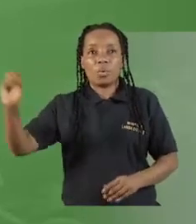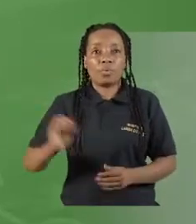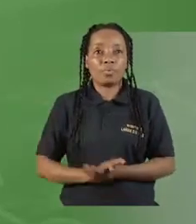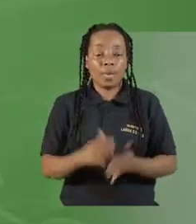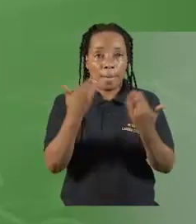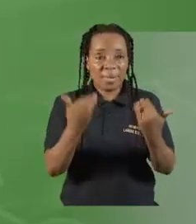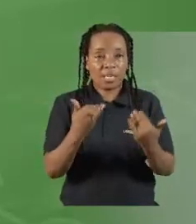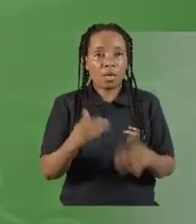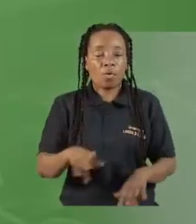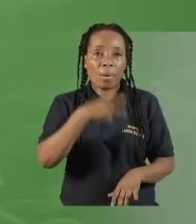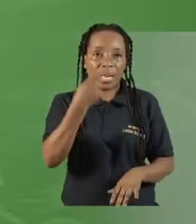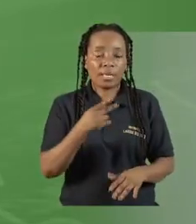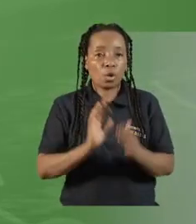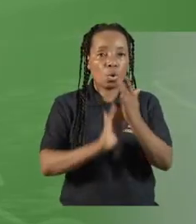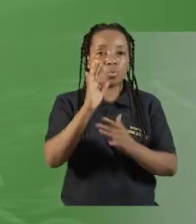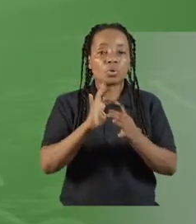combustion du soufre.